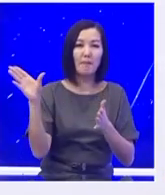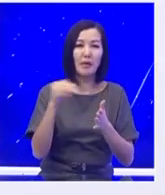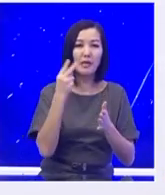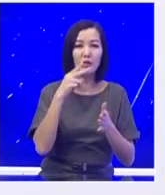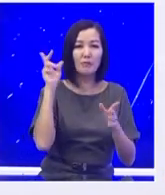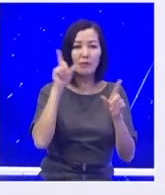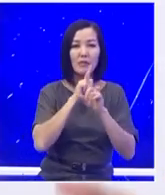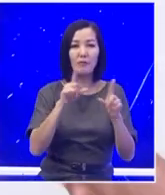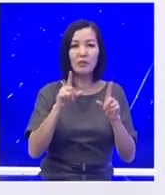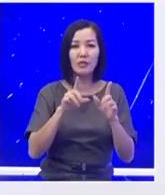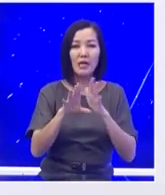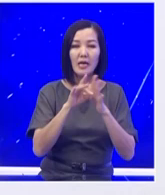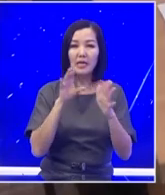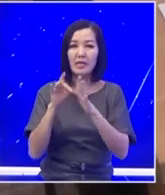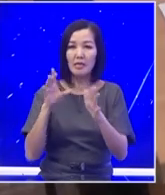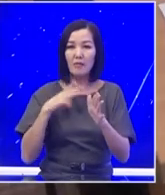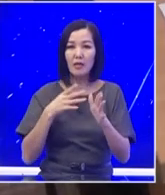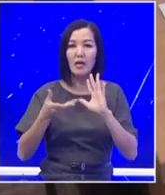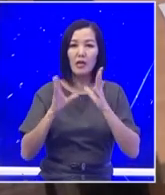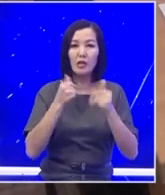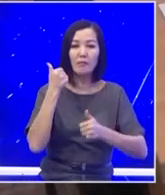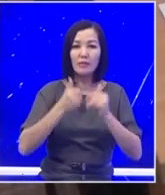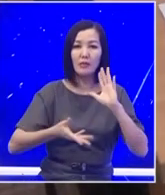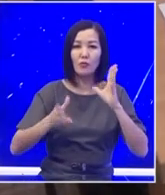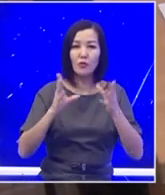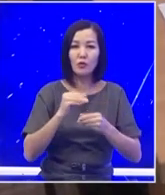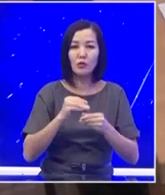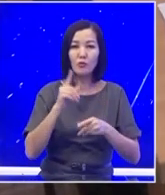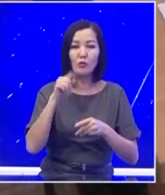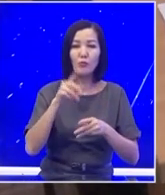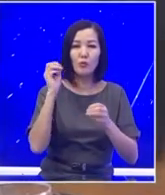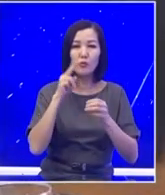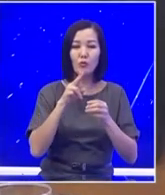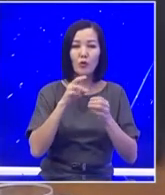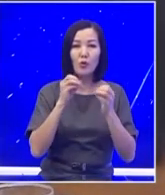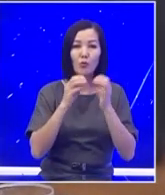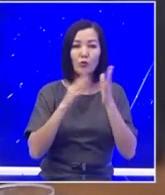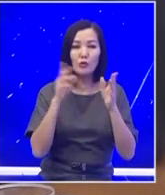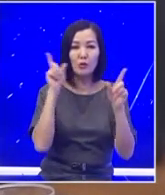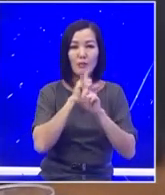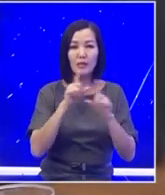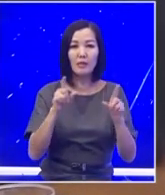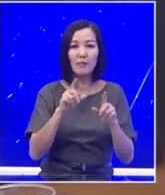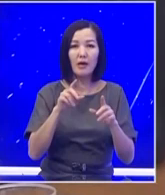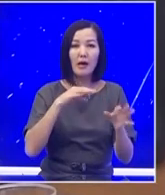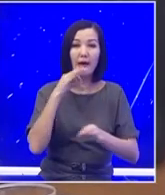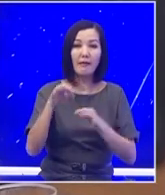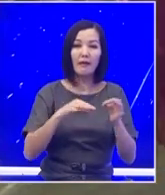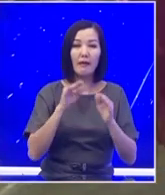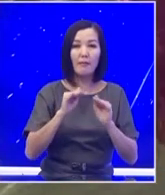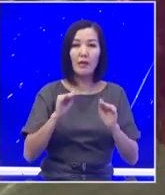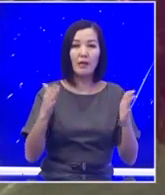барлығы 20 мектеп ішінен іріктеліп алынғандар. Жалпы сайыс қорытындысы бойынша нөмірі 19-ші мектеп гимназиясы айналайын балалар